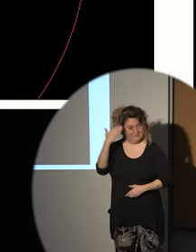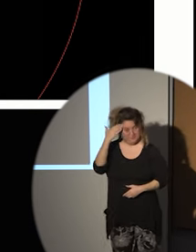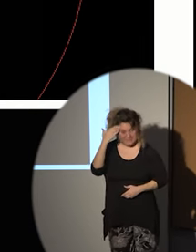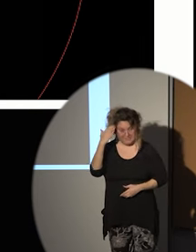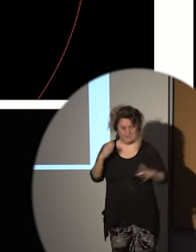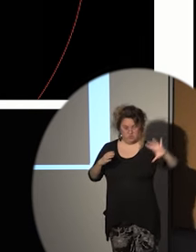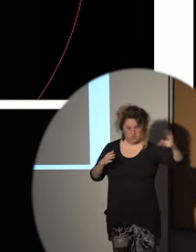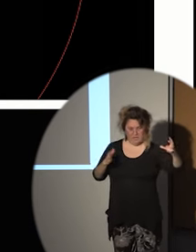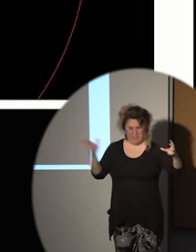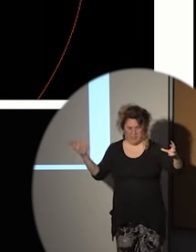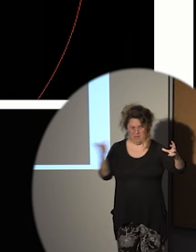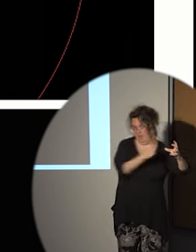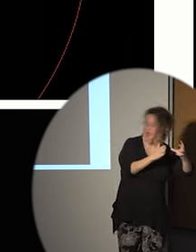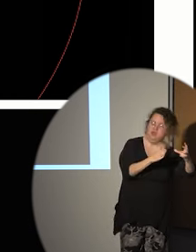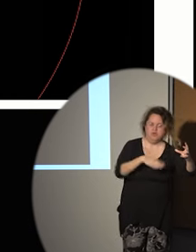proche de votre Soleil,